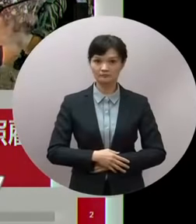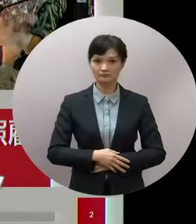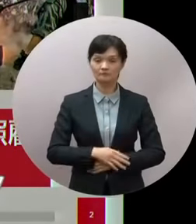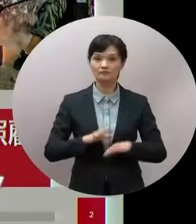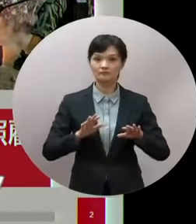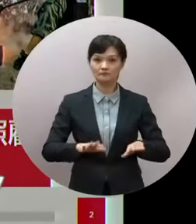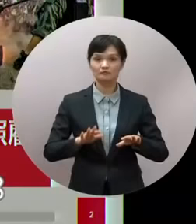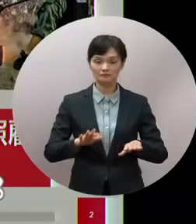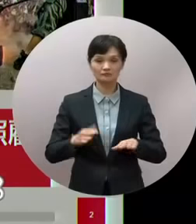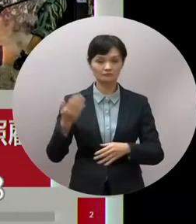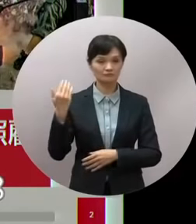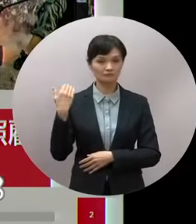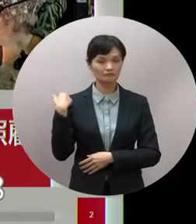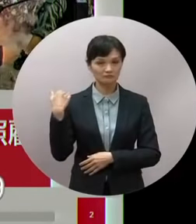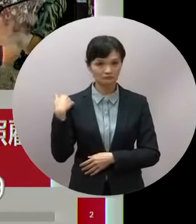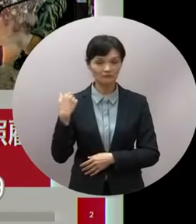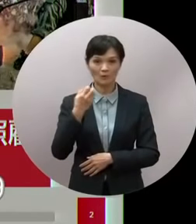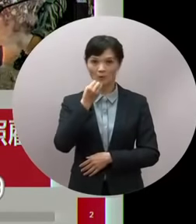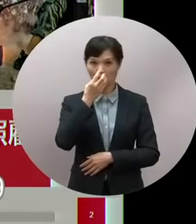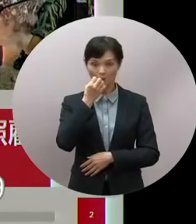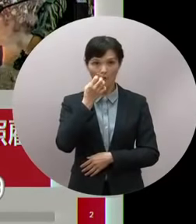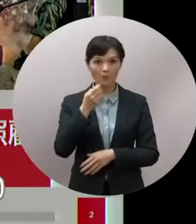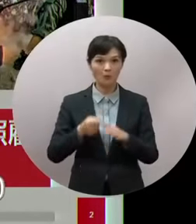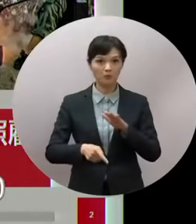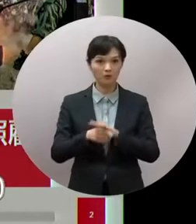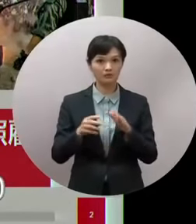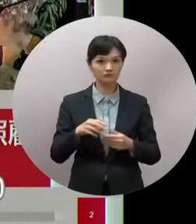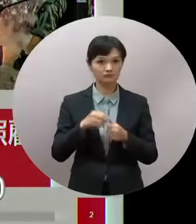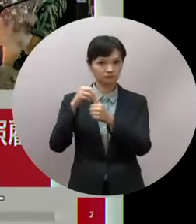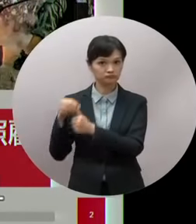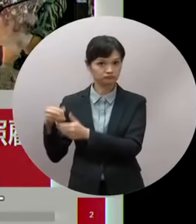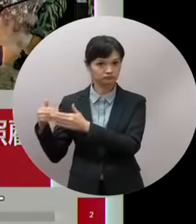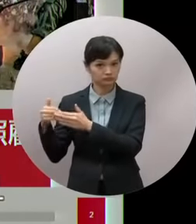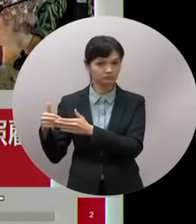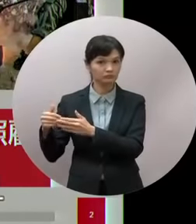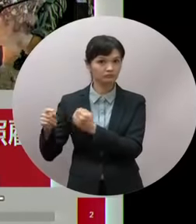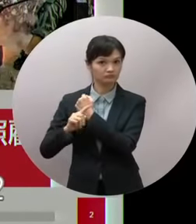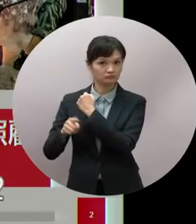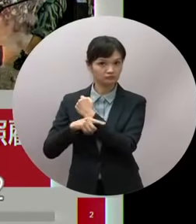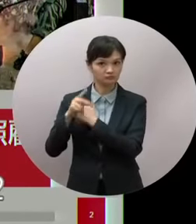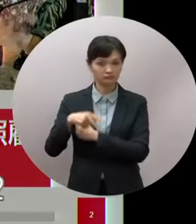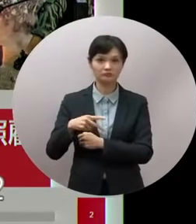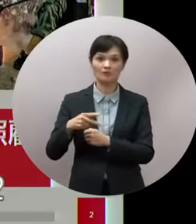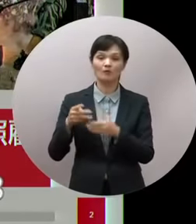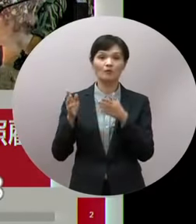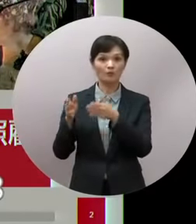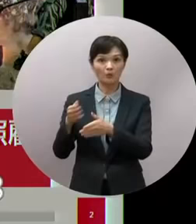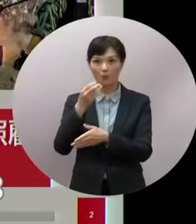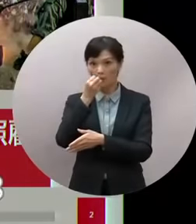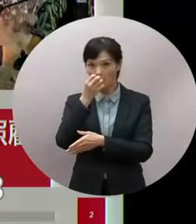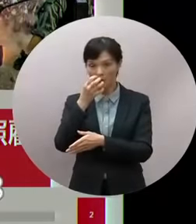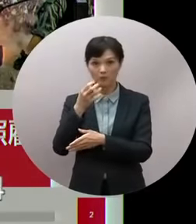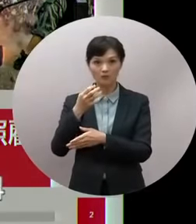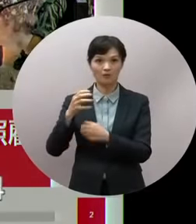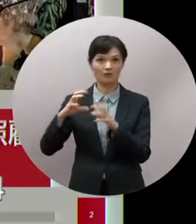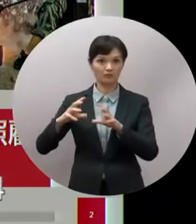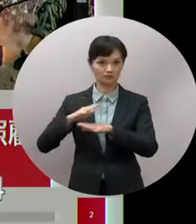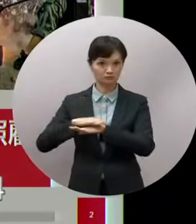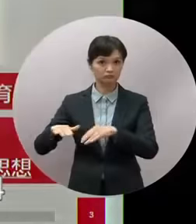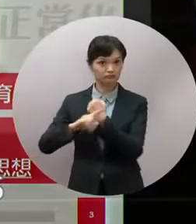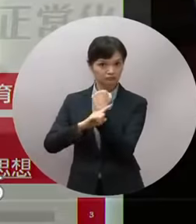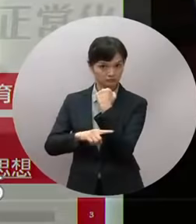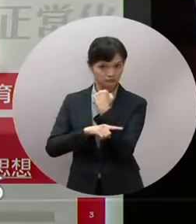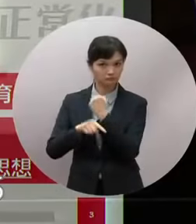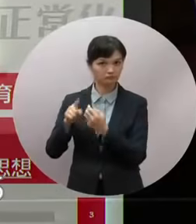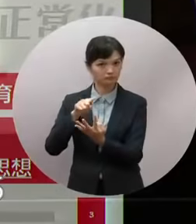反送中到昨天的港版国安法、香港人道援助行动方案，台湾政府要站出来。下